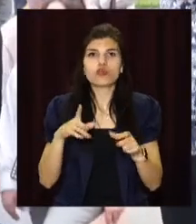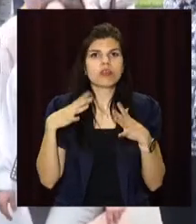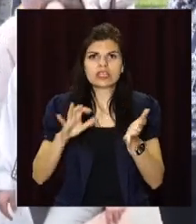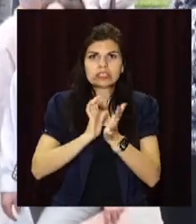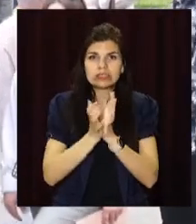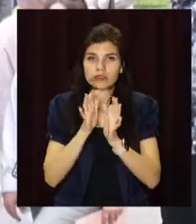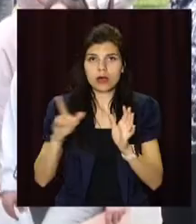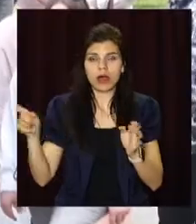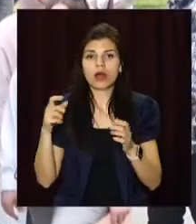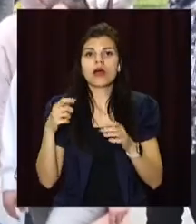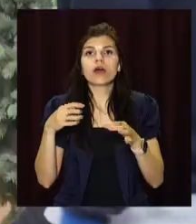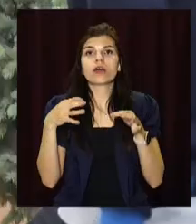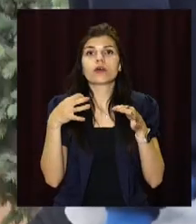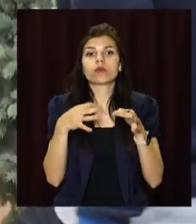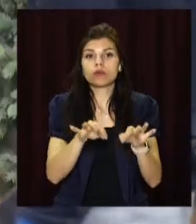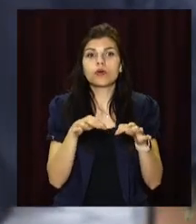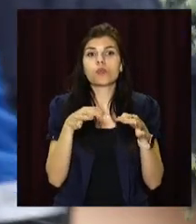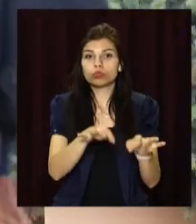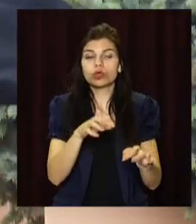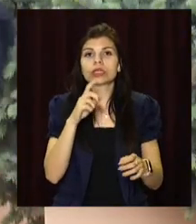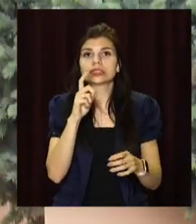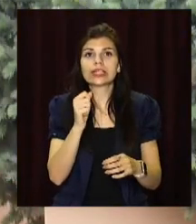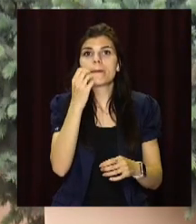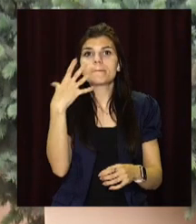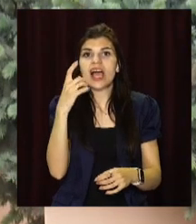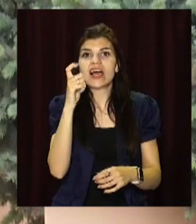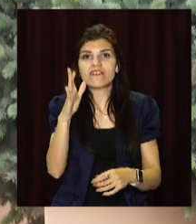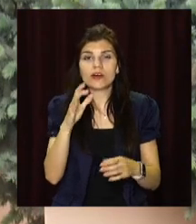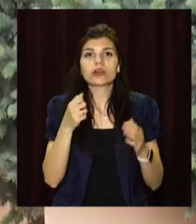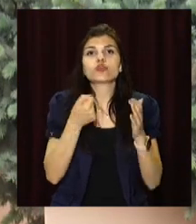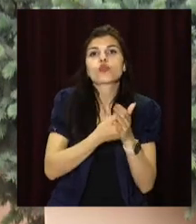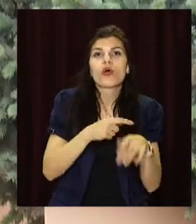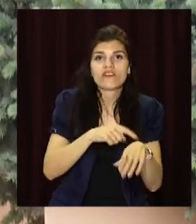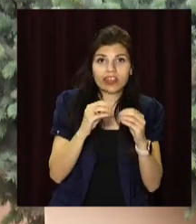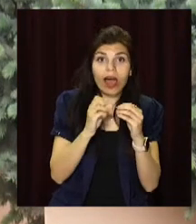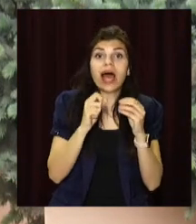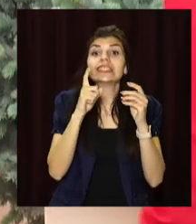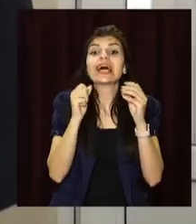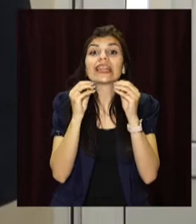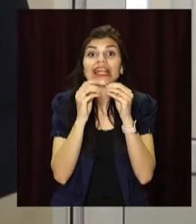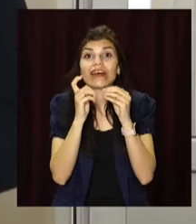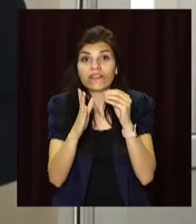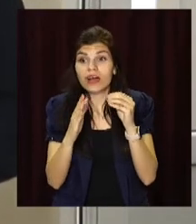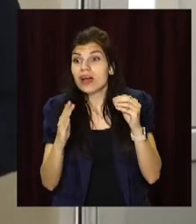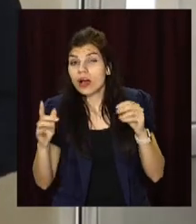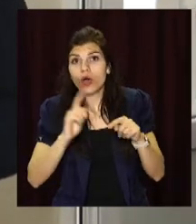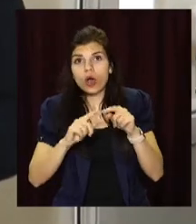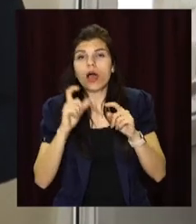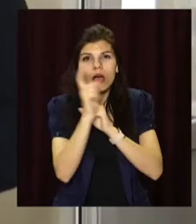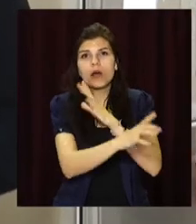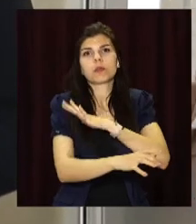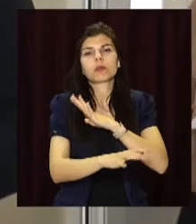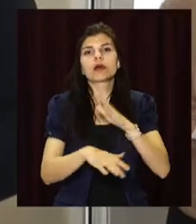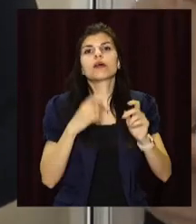скупчення, учасників до аудиторії стали впускати за 15 хвилин до 10-ї. А за 10 хвилин до 11-ї двері зачинили.